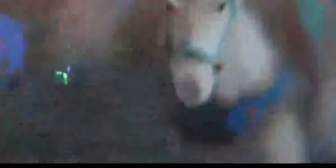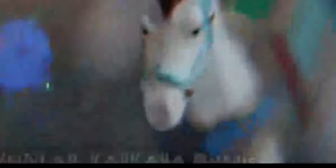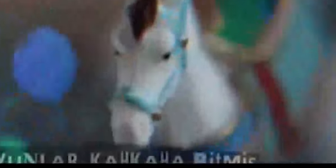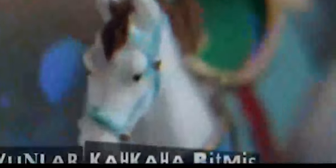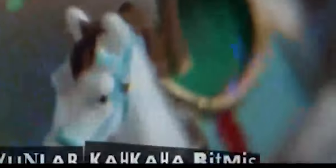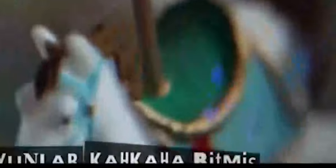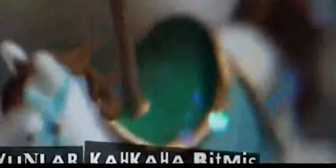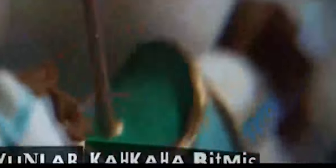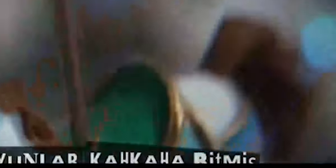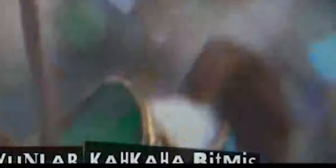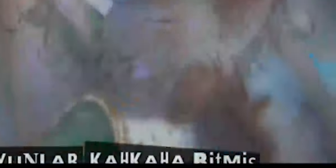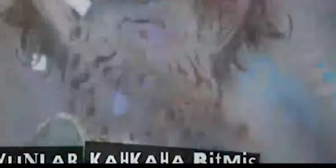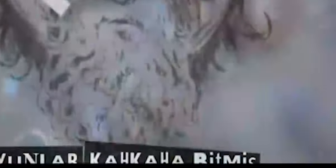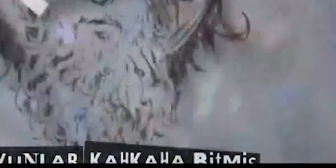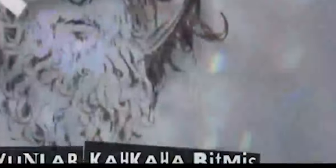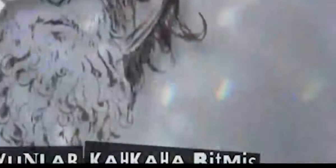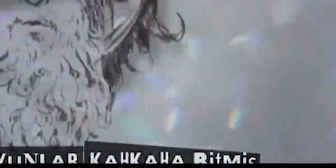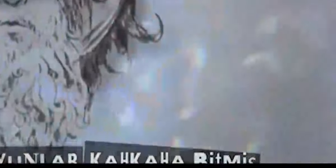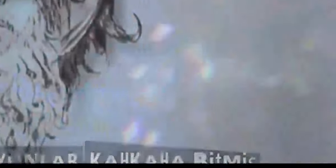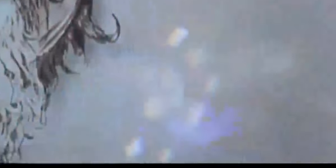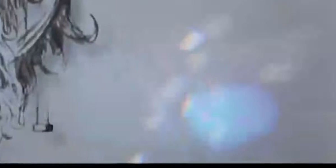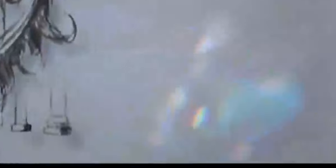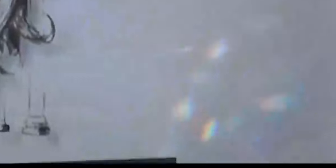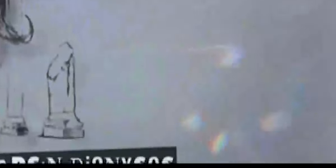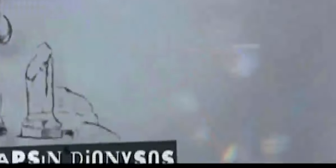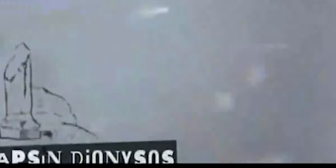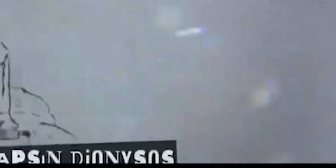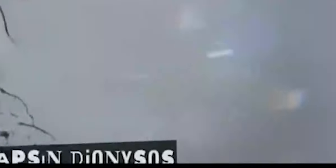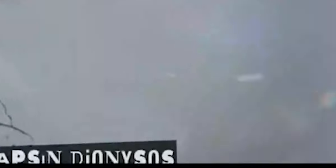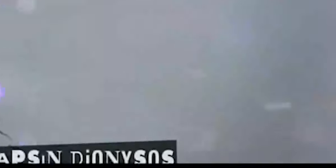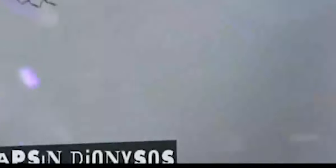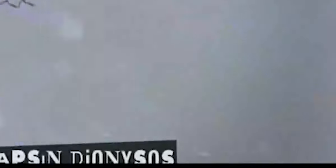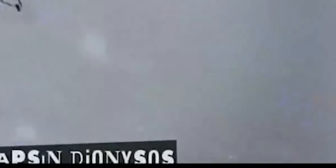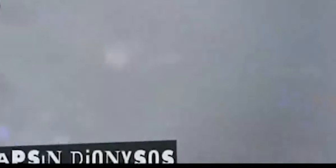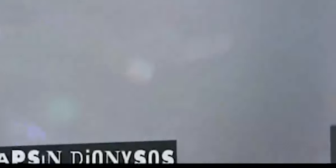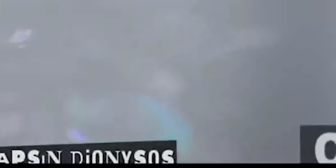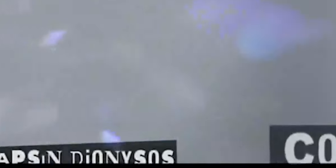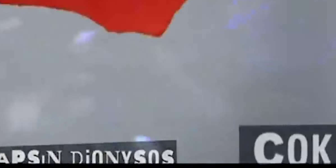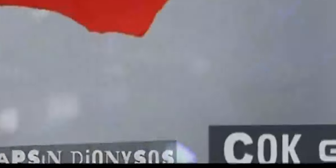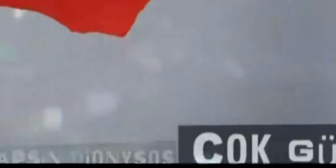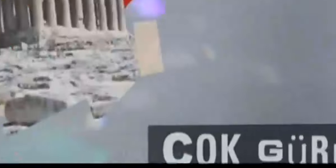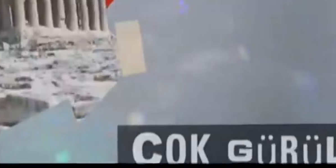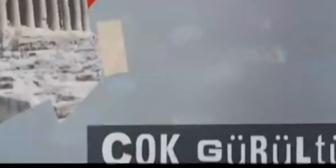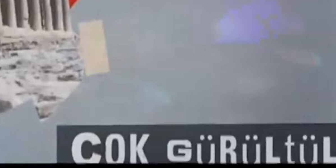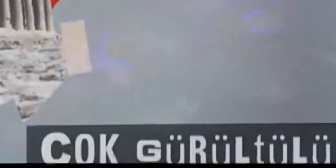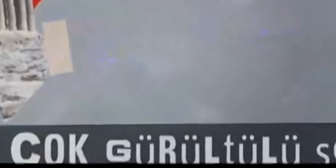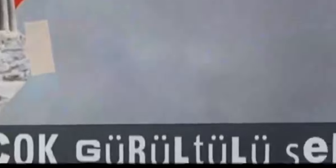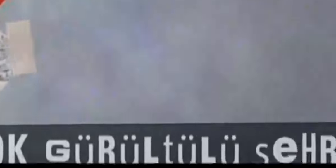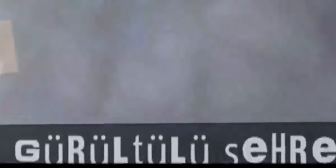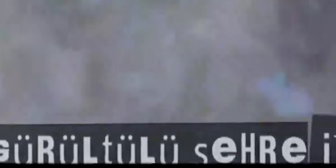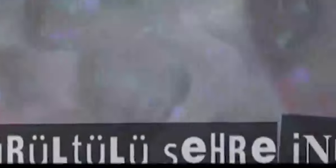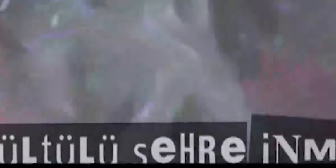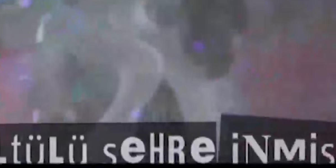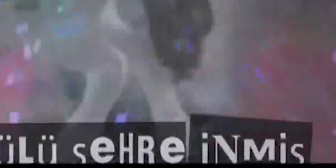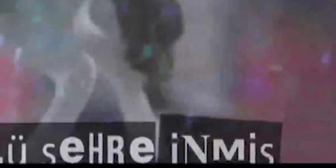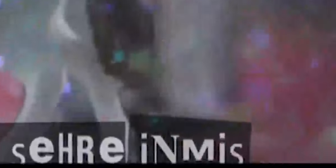türküsü, şarkılar, oyunlar, kahkaha bitmiş. Ne yapsın Dionysos, çok gürültülü